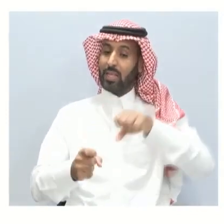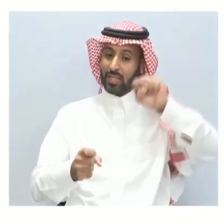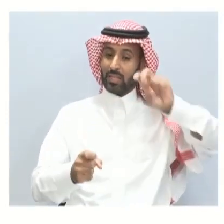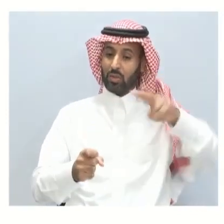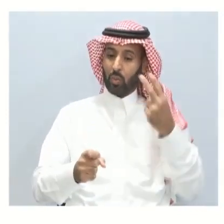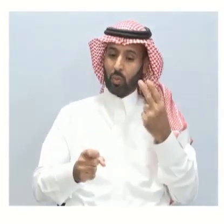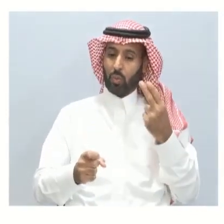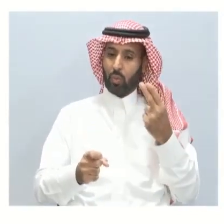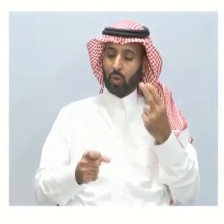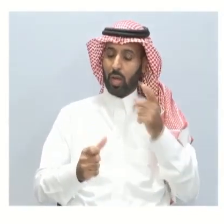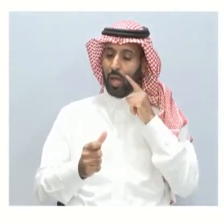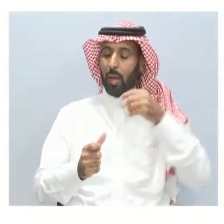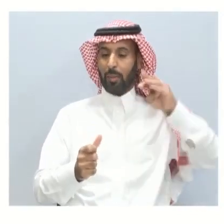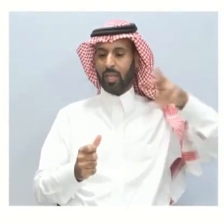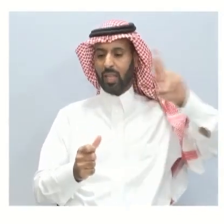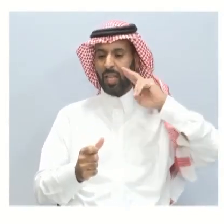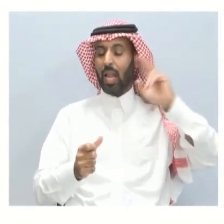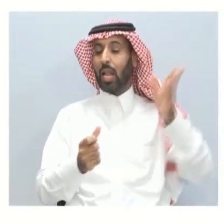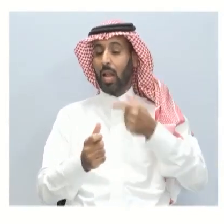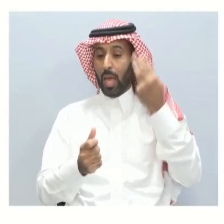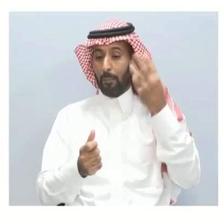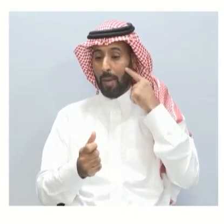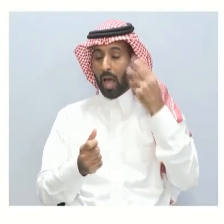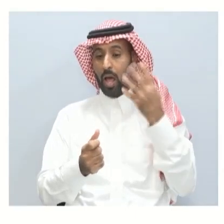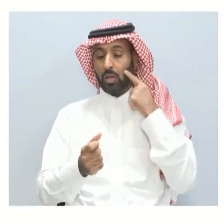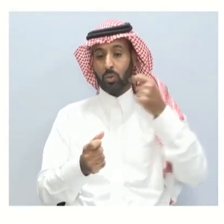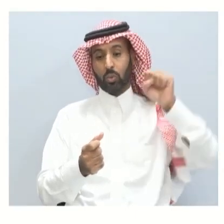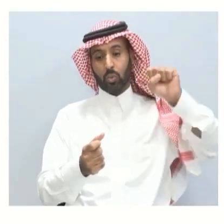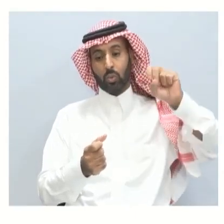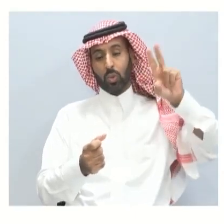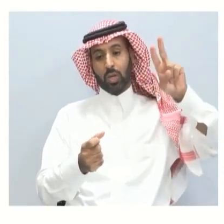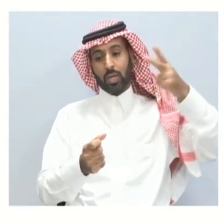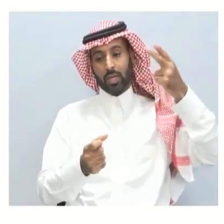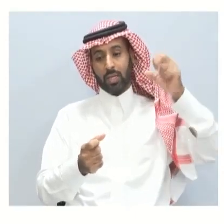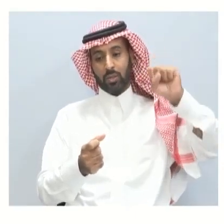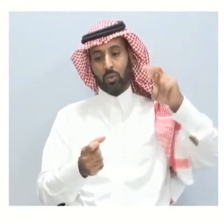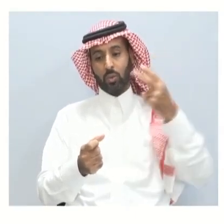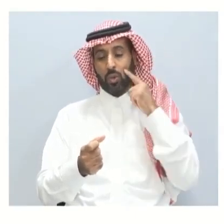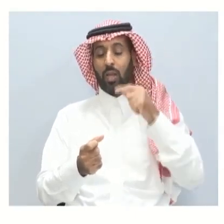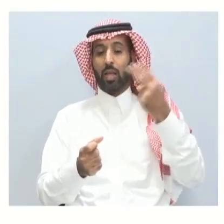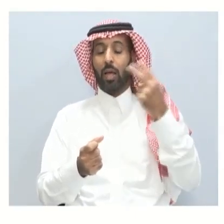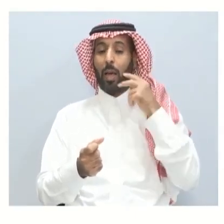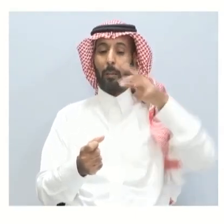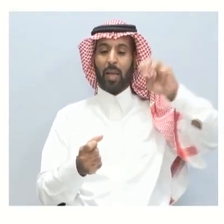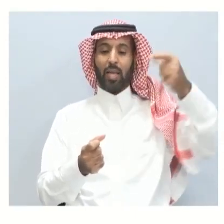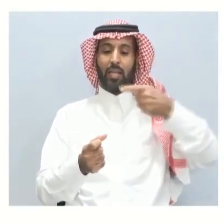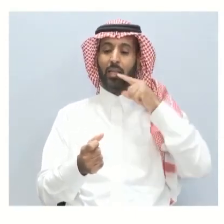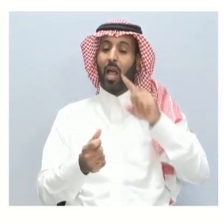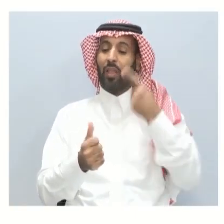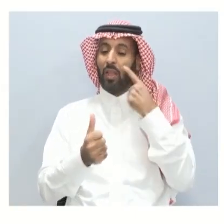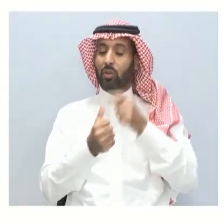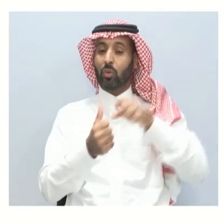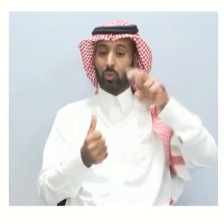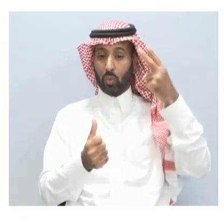تو مثال على ذلك البريليوم رقم اربعه والاس تو تو اس تو المغنيسيوم رقم 12 عدده الذري